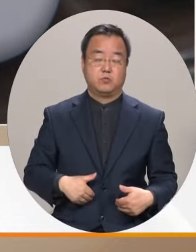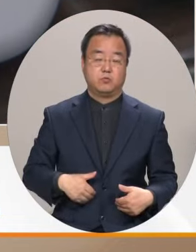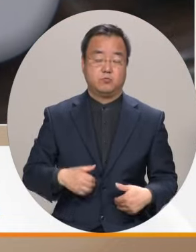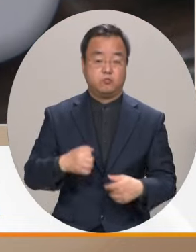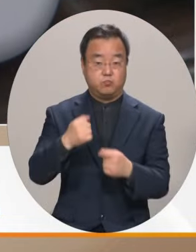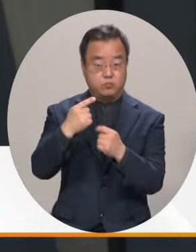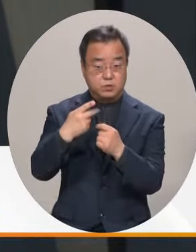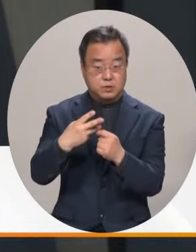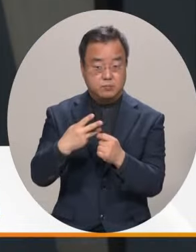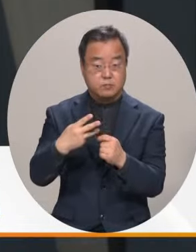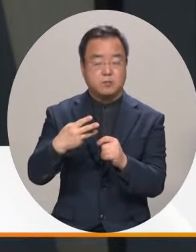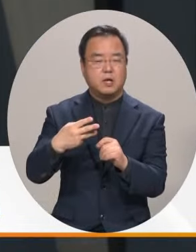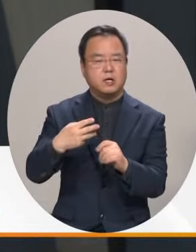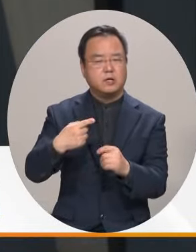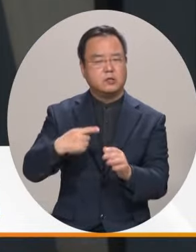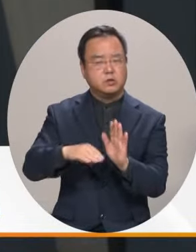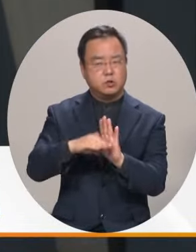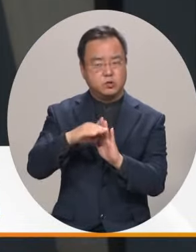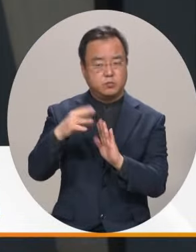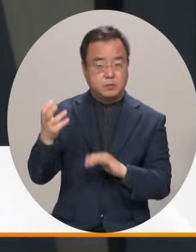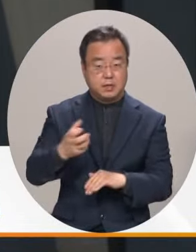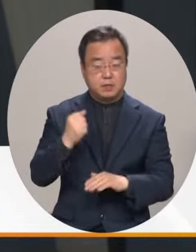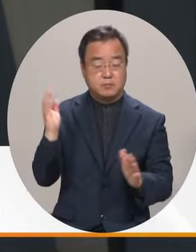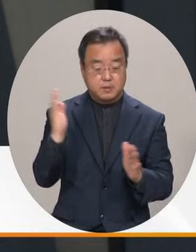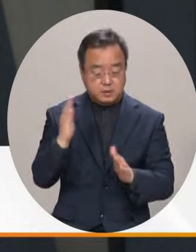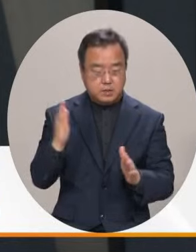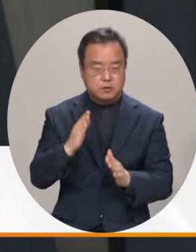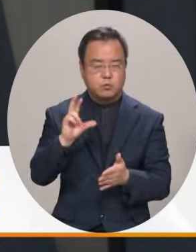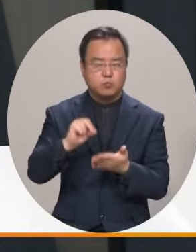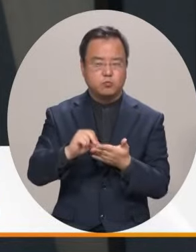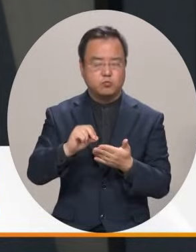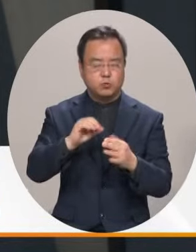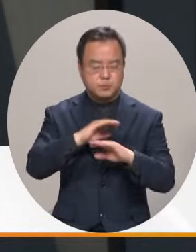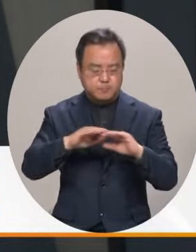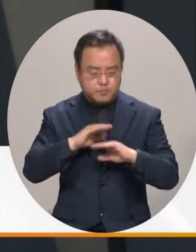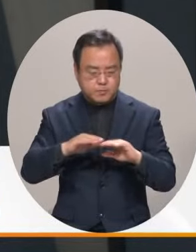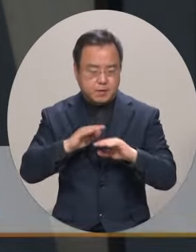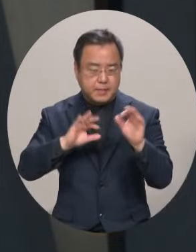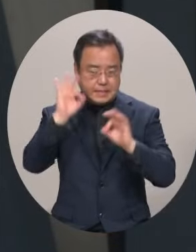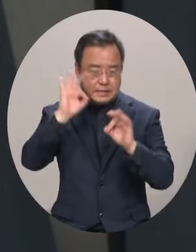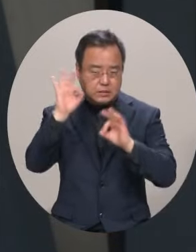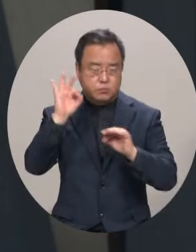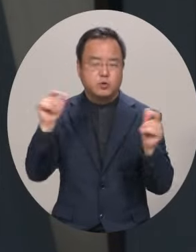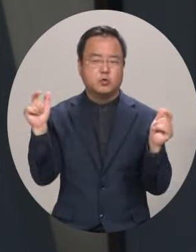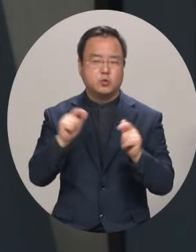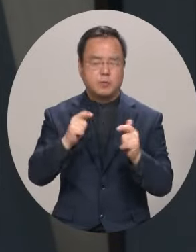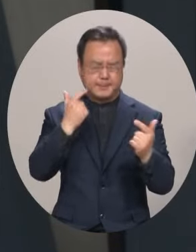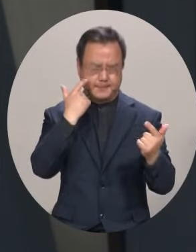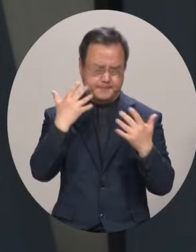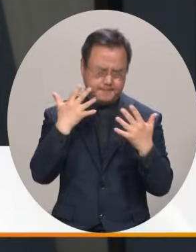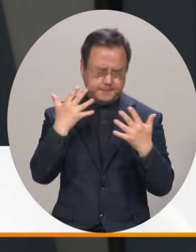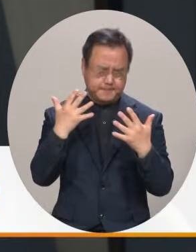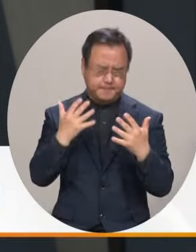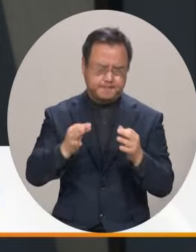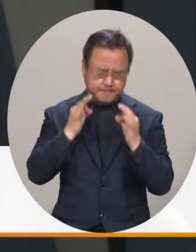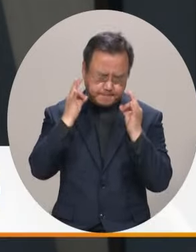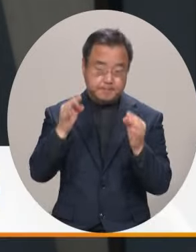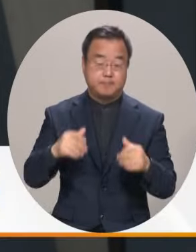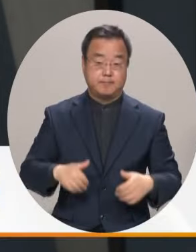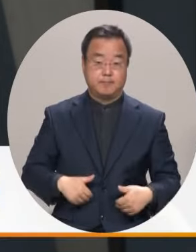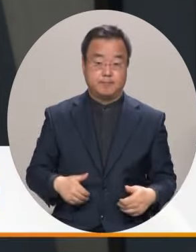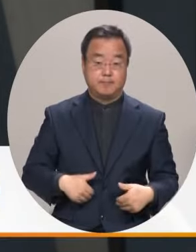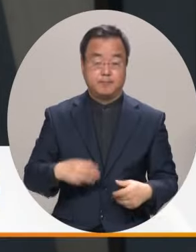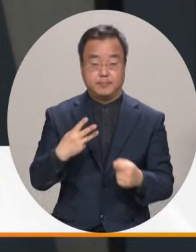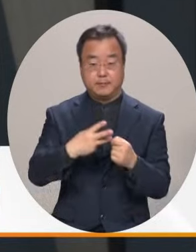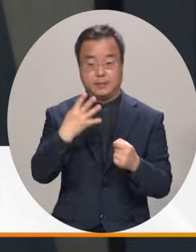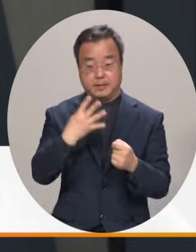수험생들이라면 문제 풀이에서 실수를 줄이고 또 정확도를 높이는 연습을 공부하는데 반영을 해야 되겠고요 3